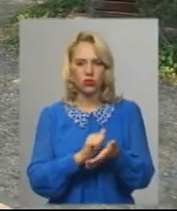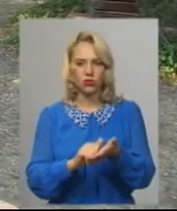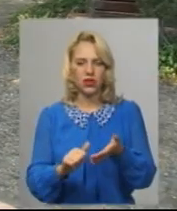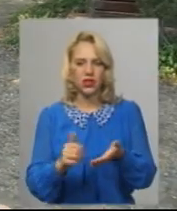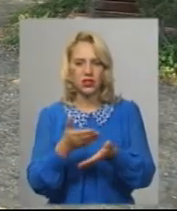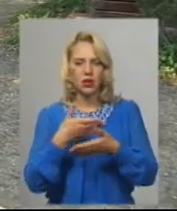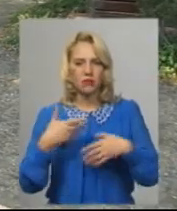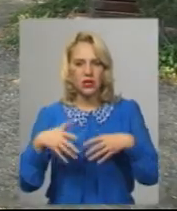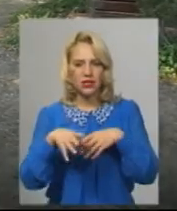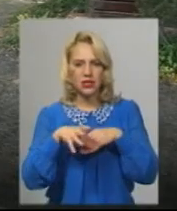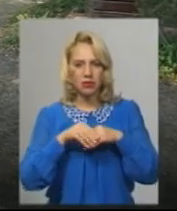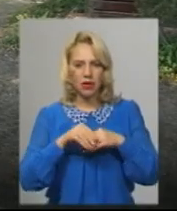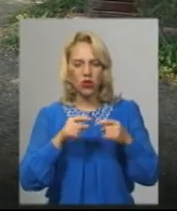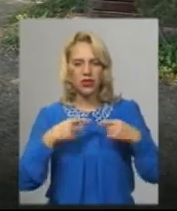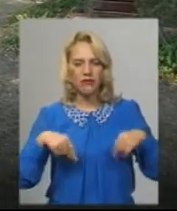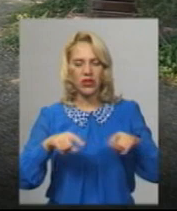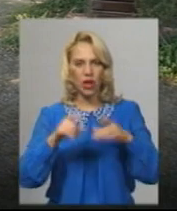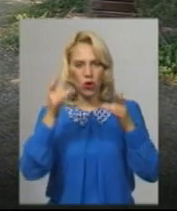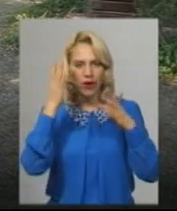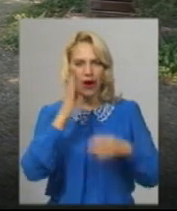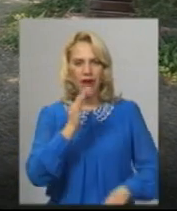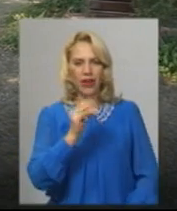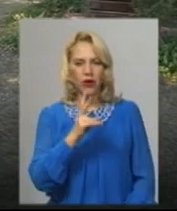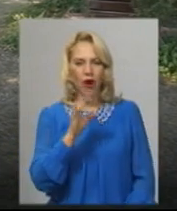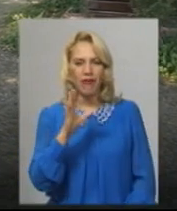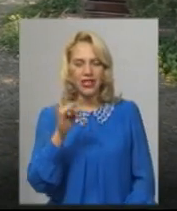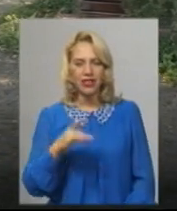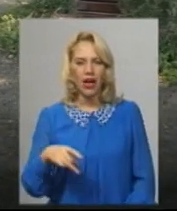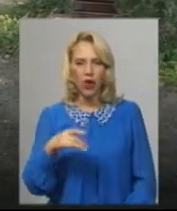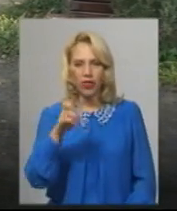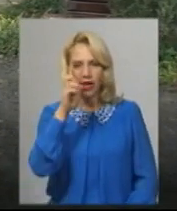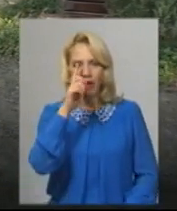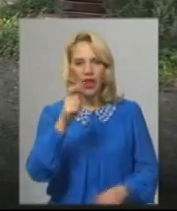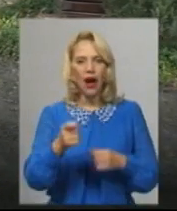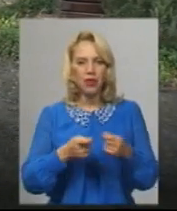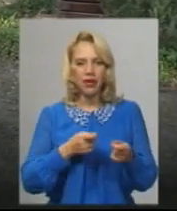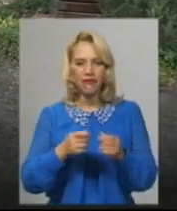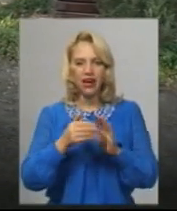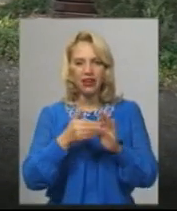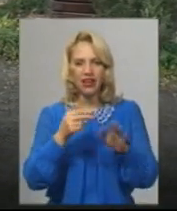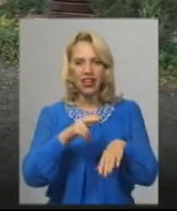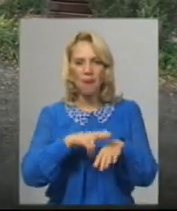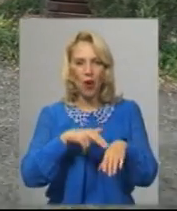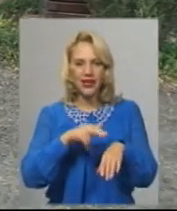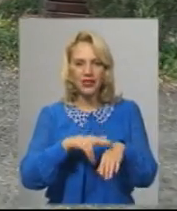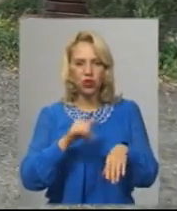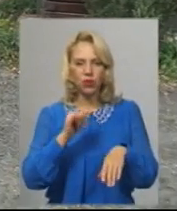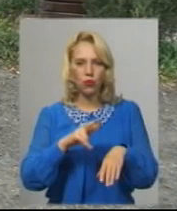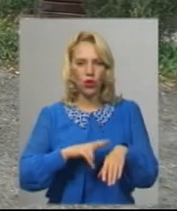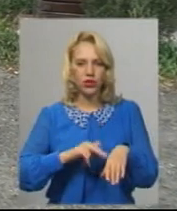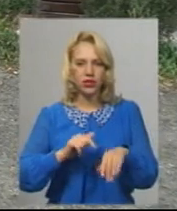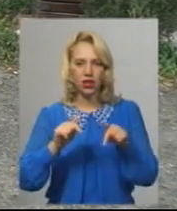Ми спільно з відділом культури Віньковецької районної державної адміністрації викликали поліцію. Поліція